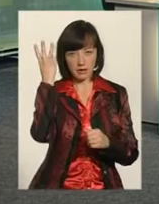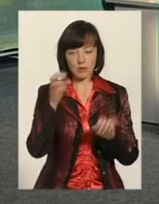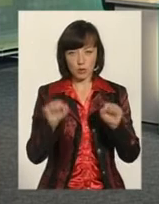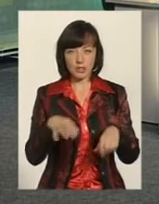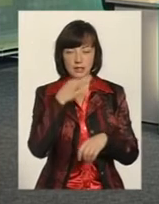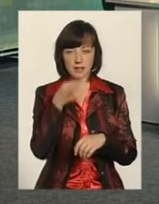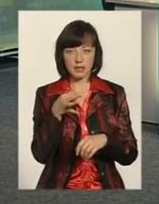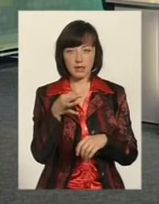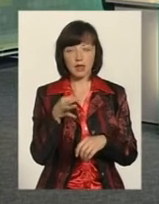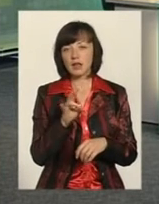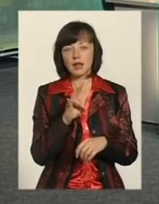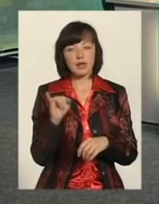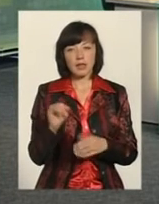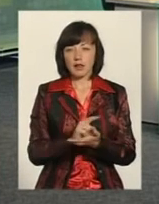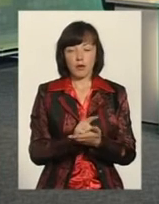сказати?